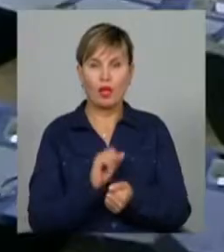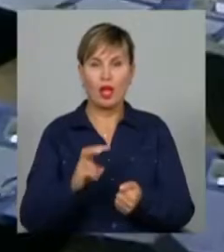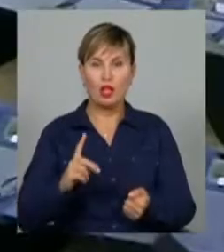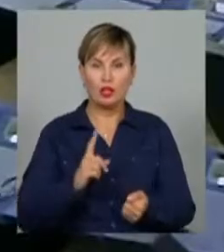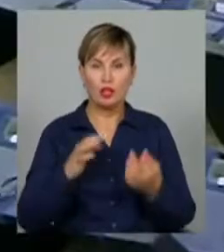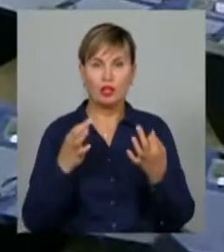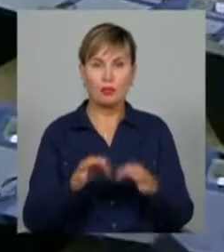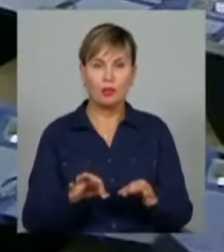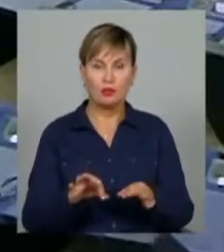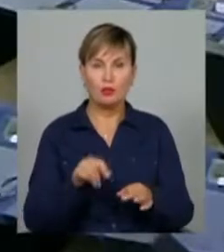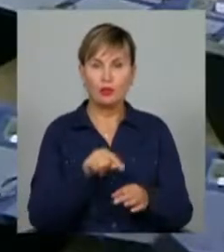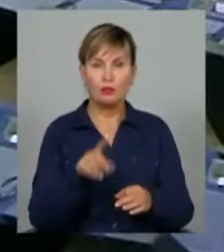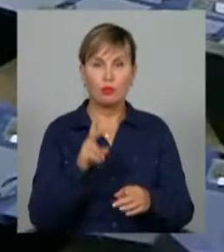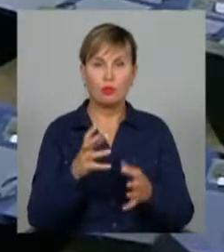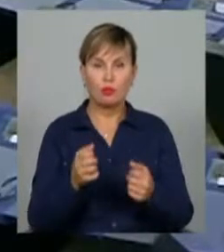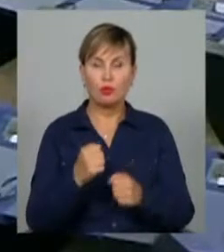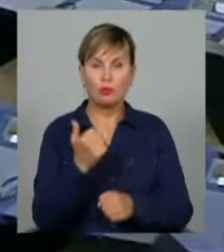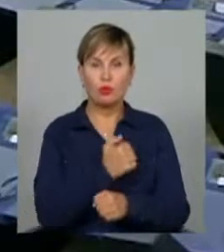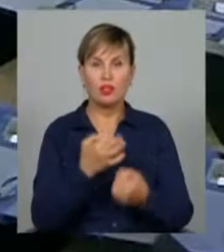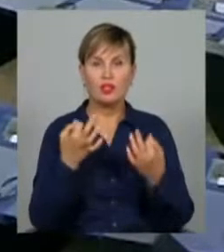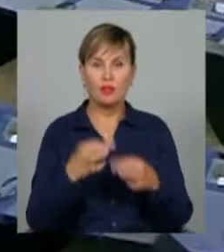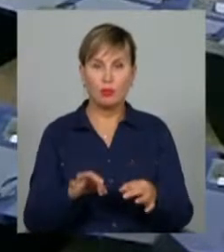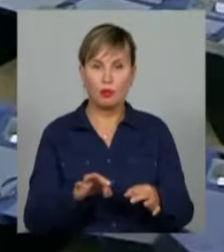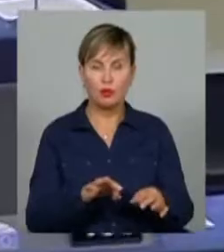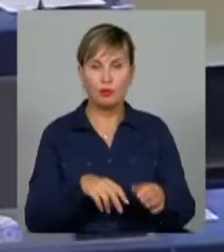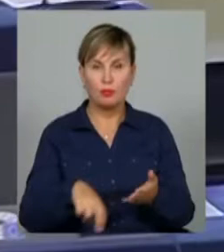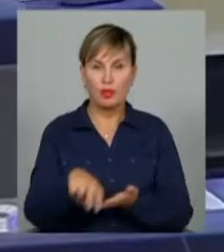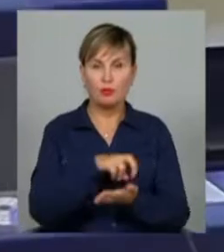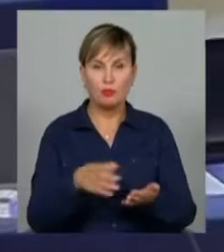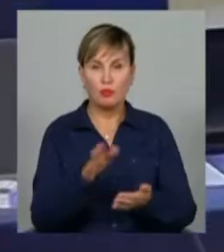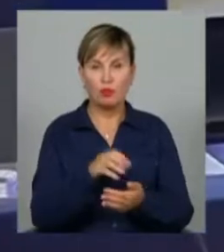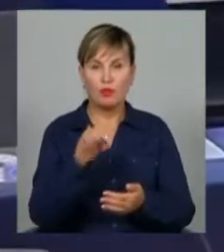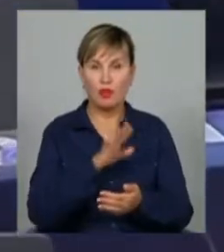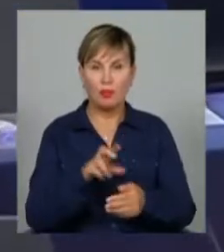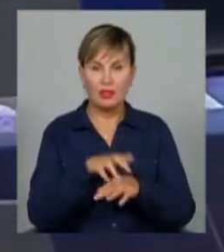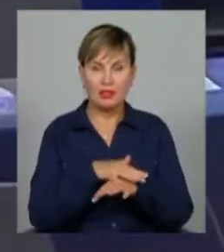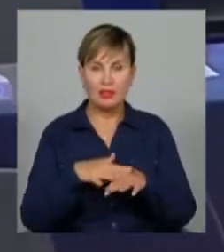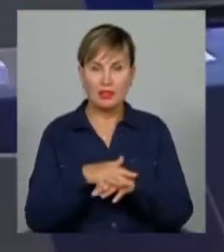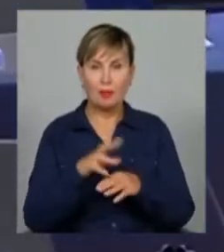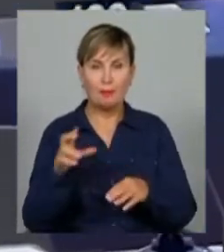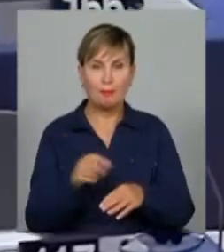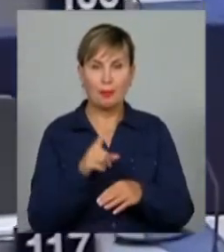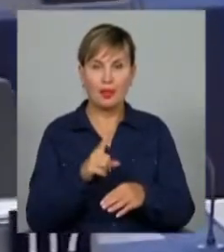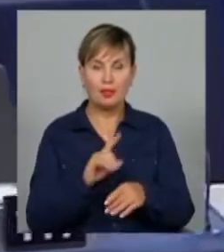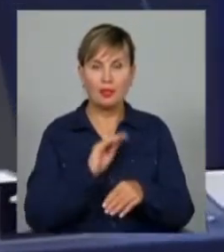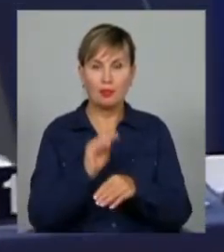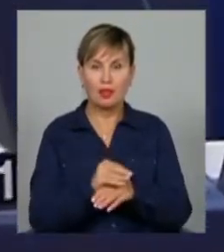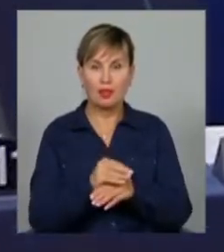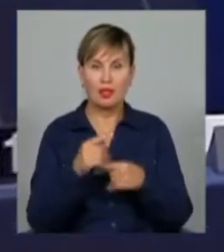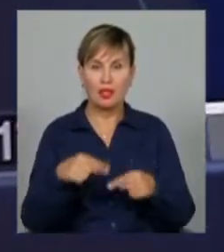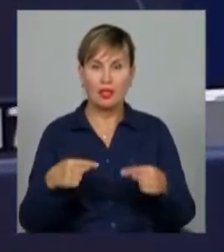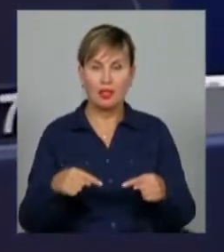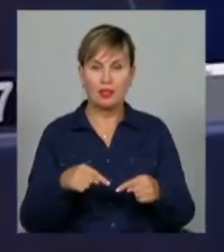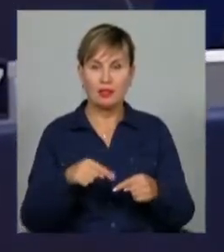ожидается, позволит тем, кто получил прививку, свободно перемещаться между европейскими странами без прохождения дополнительных тестов